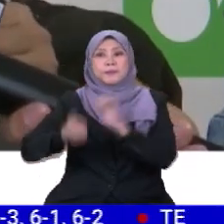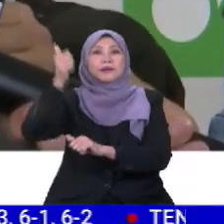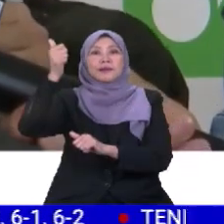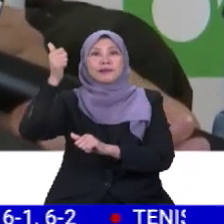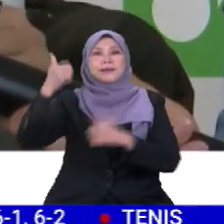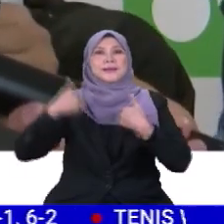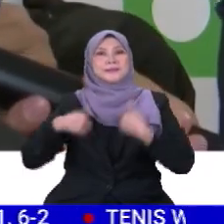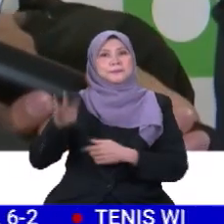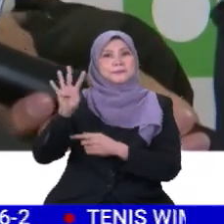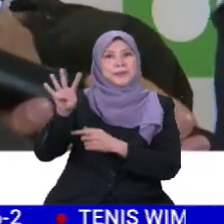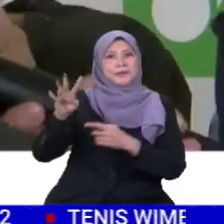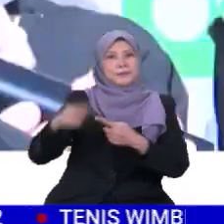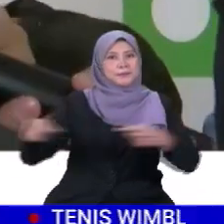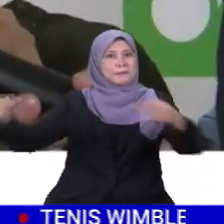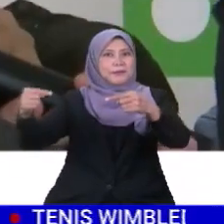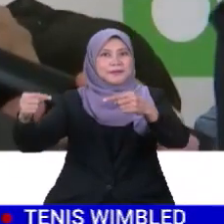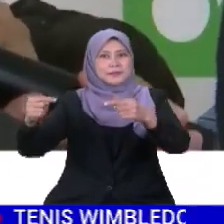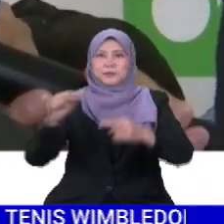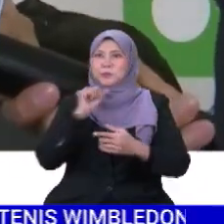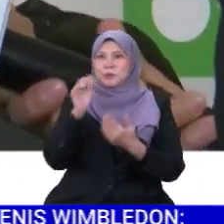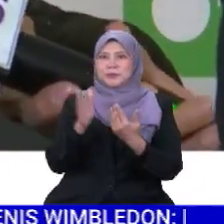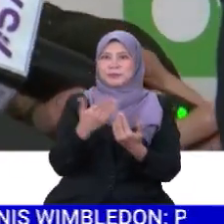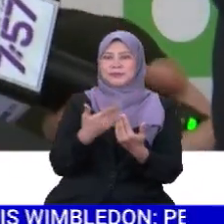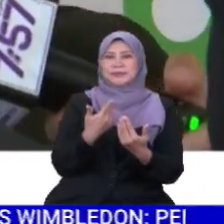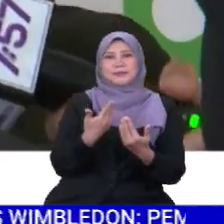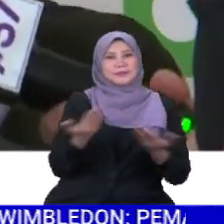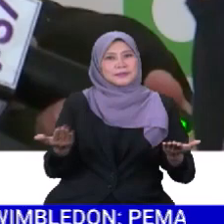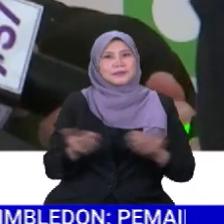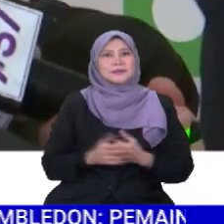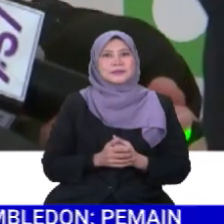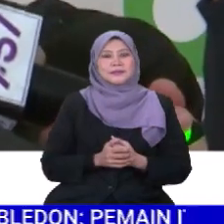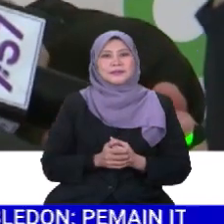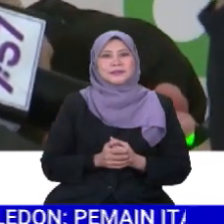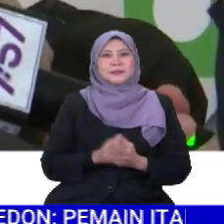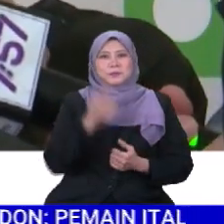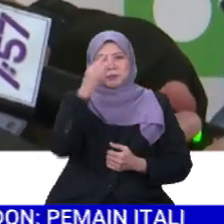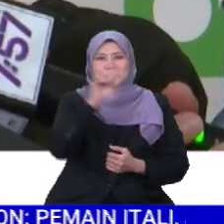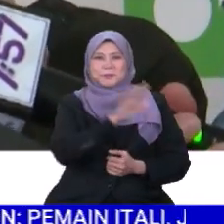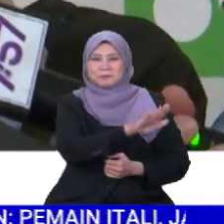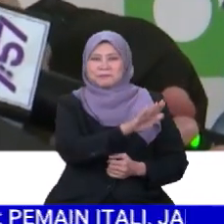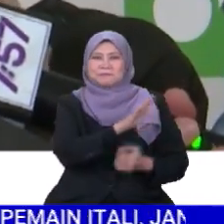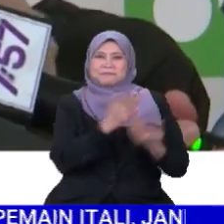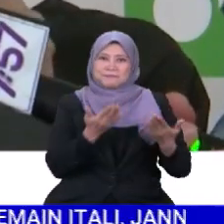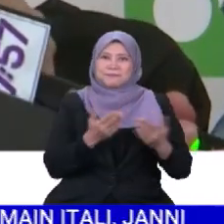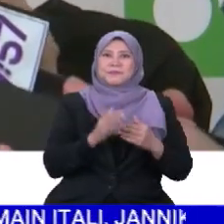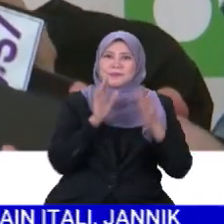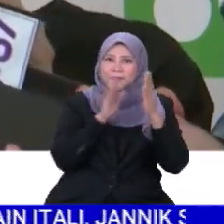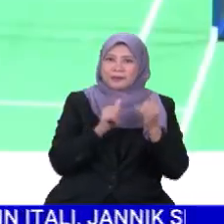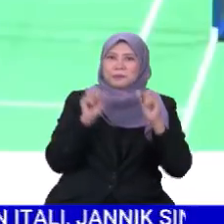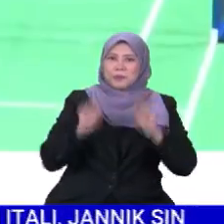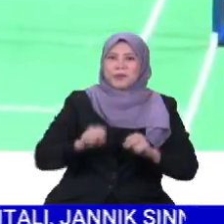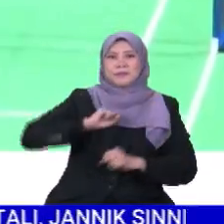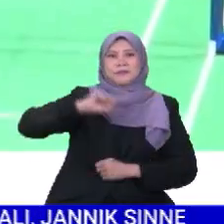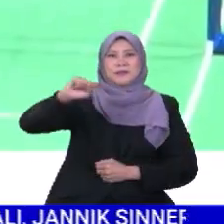ada 4 round sampai final. Kan? Not easy untuk perjalanan dia, tapi saya harap dia akan